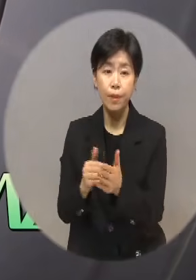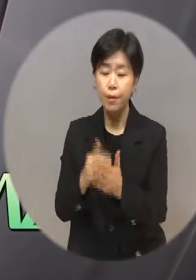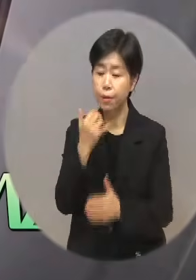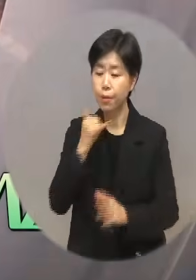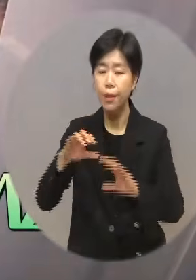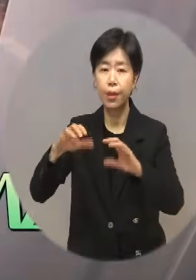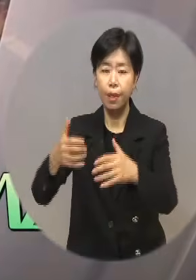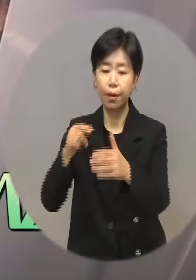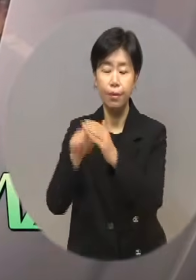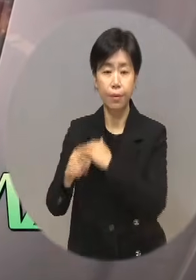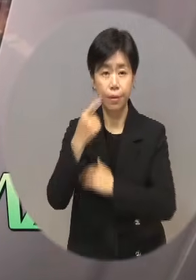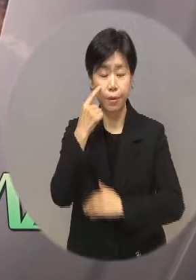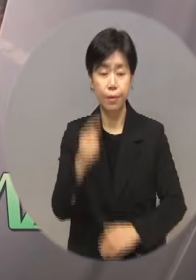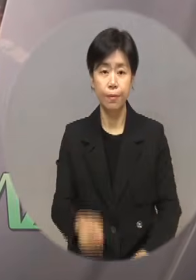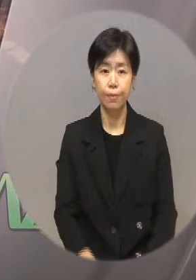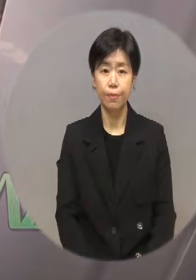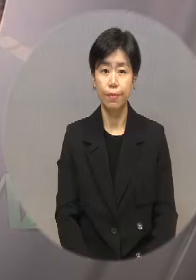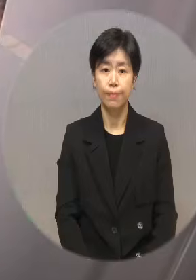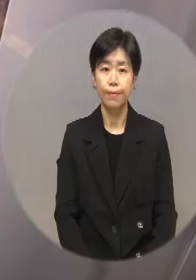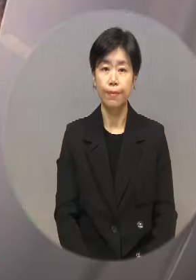찾았습니다.